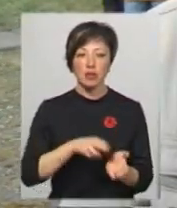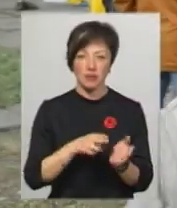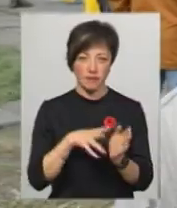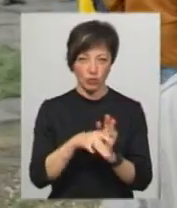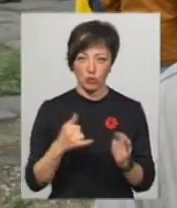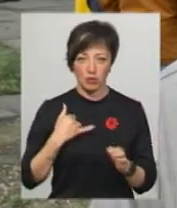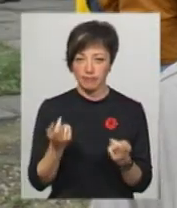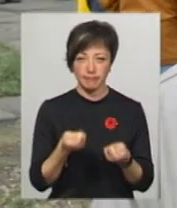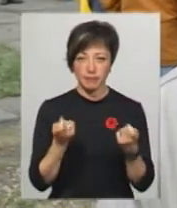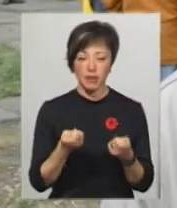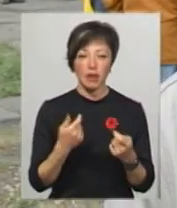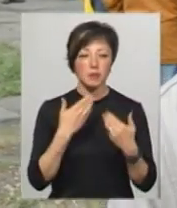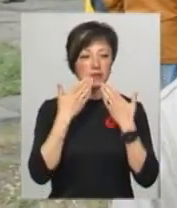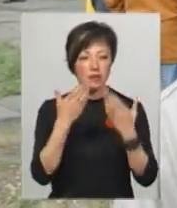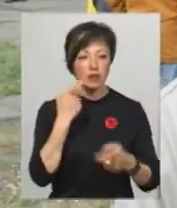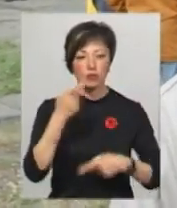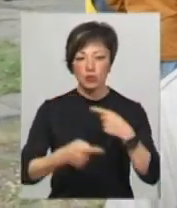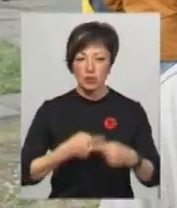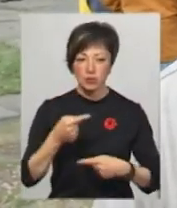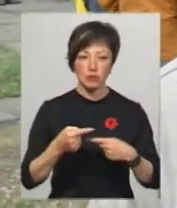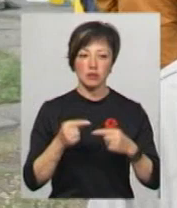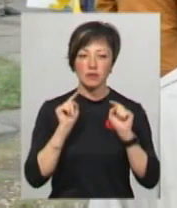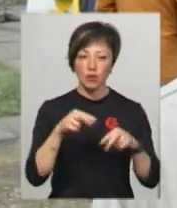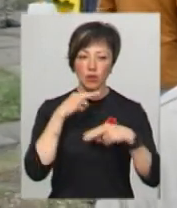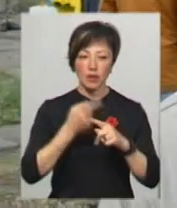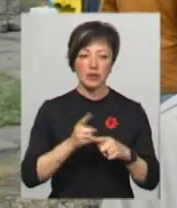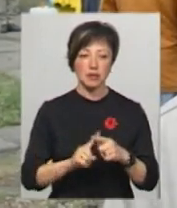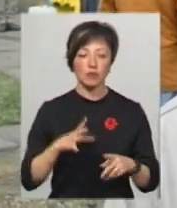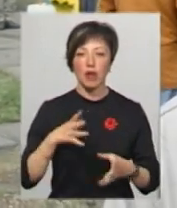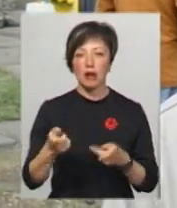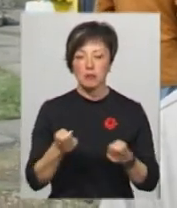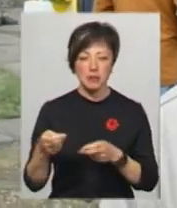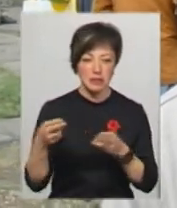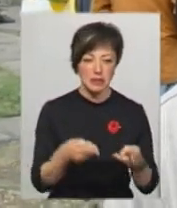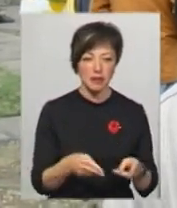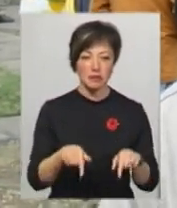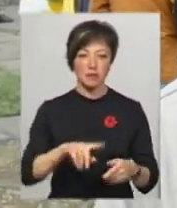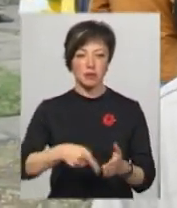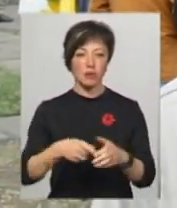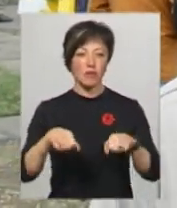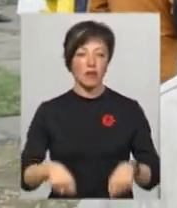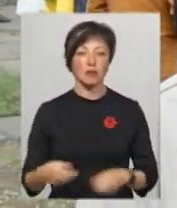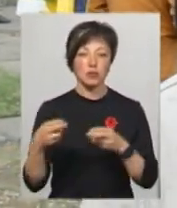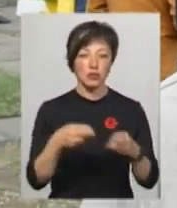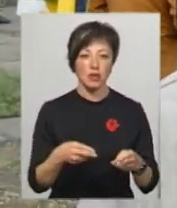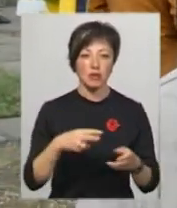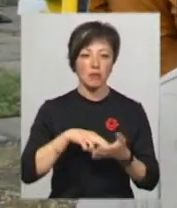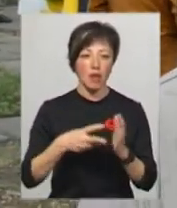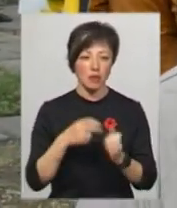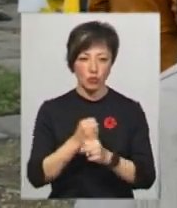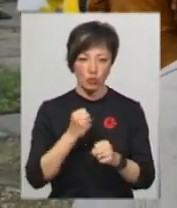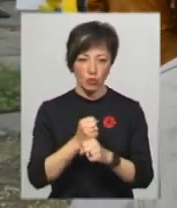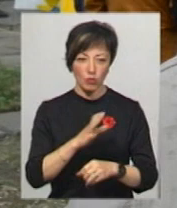внесків. Ми звертались постійно, звертали увагу на це. Тут була адміністрація міської влади. Приїжджали, план був